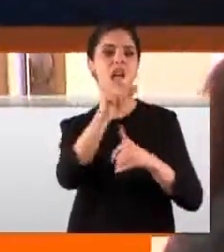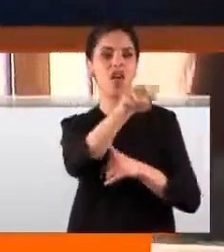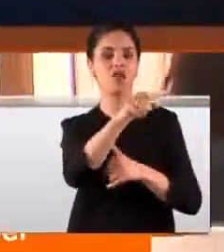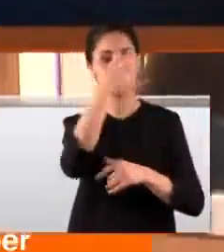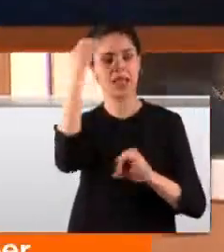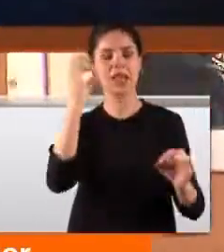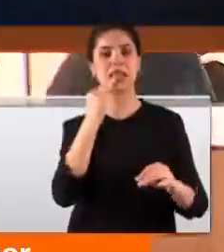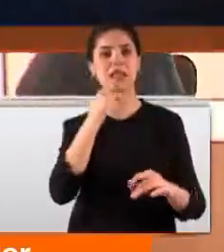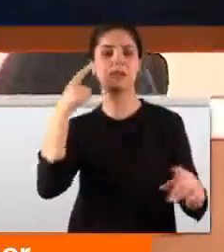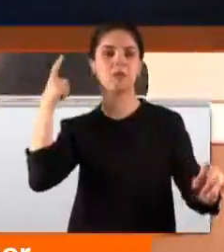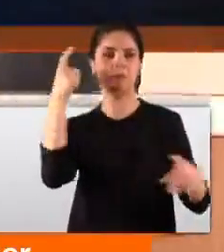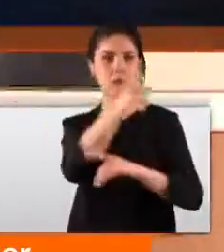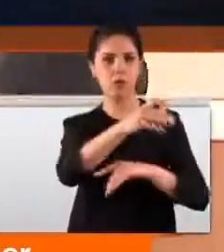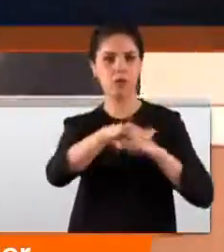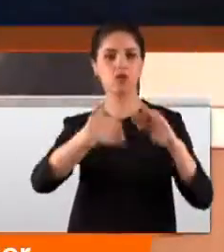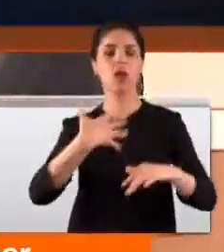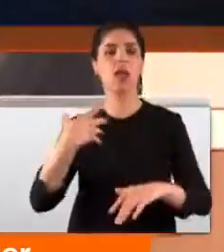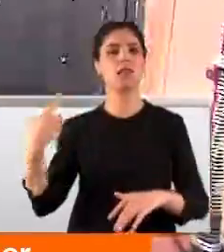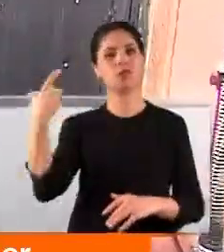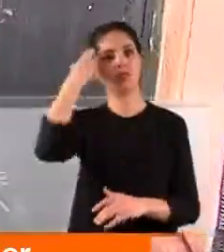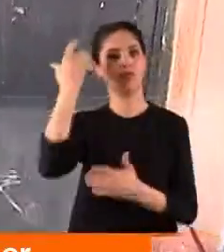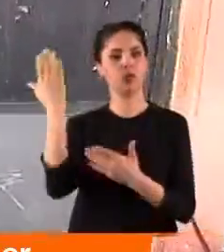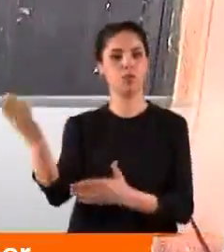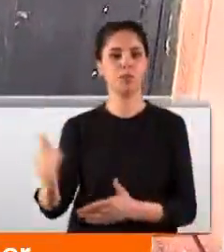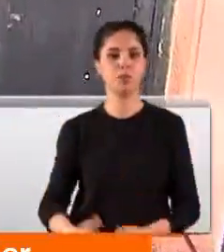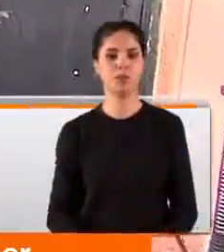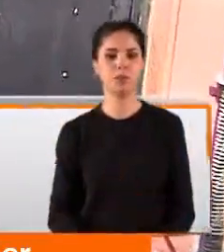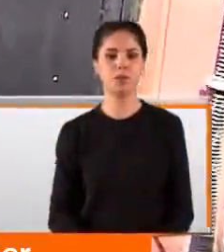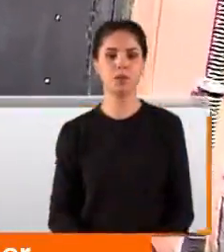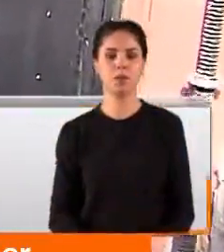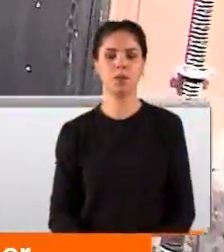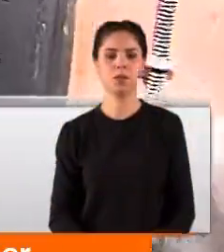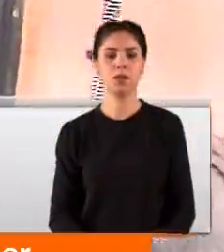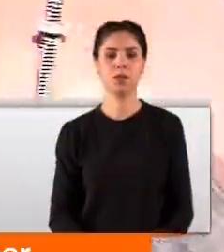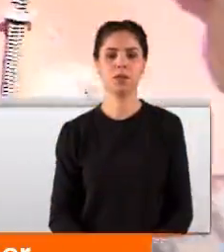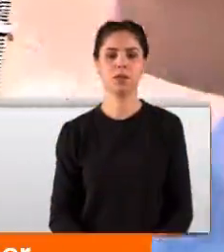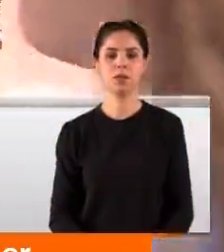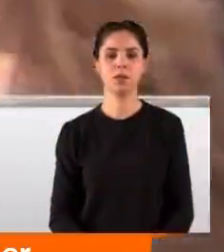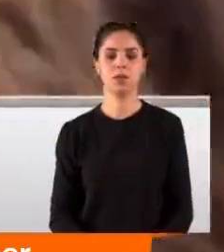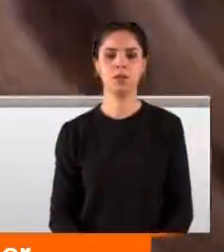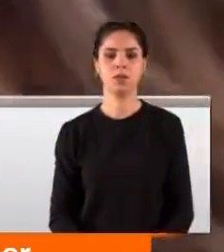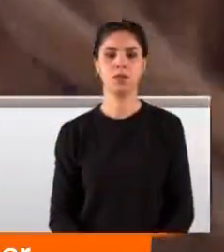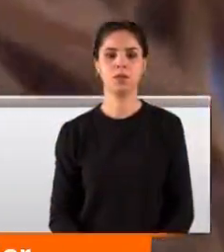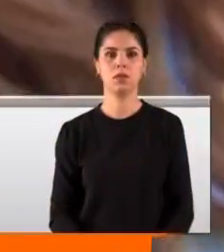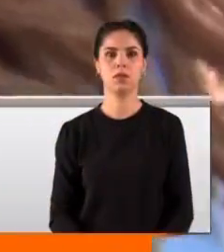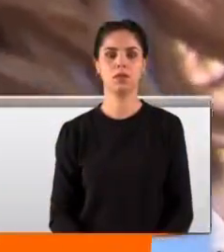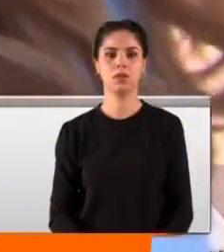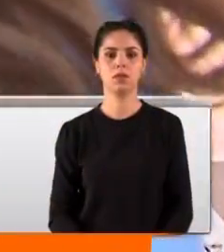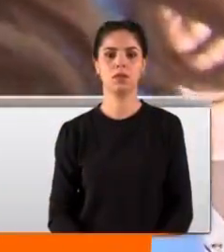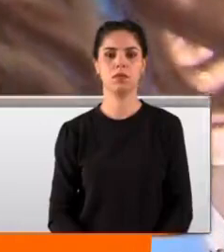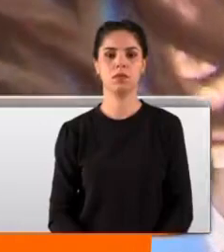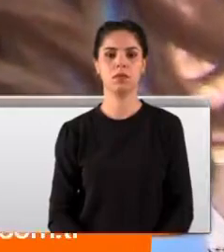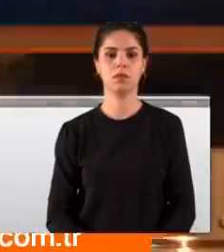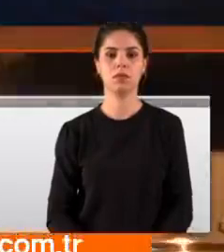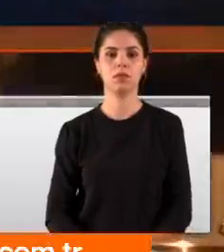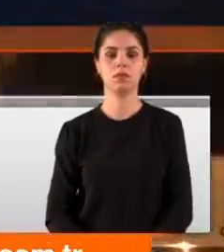talihsiz kadını vurdu. Ardından da intihar etti. Bir sıkıntı vardı 2 aydan beri bir aile geçimsizliği. Hani hatta karakolluk oldu, 2 gün uzaklaşma